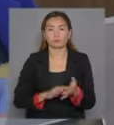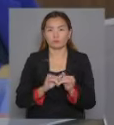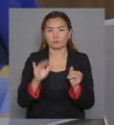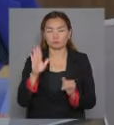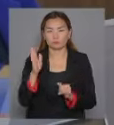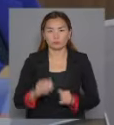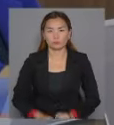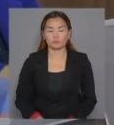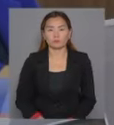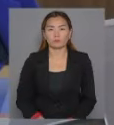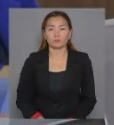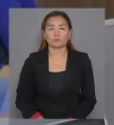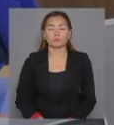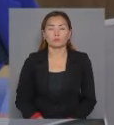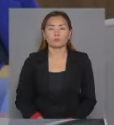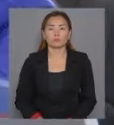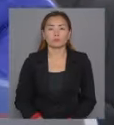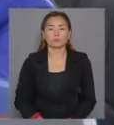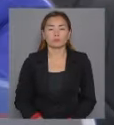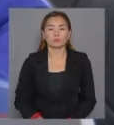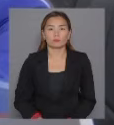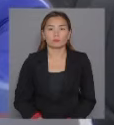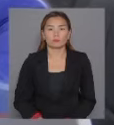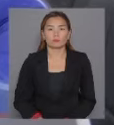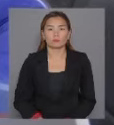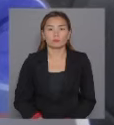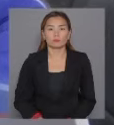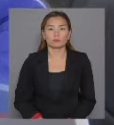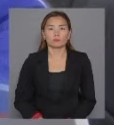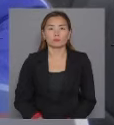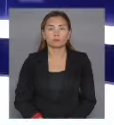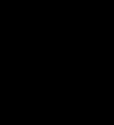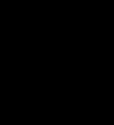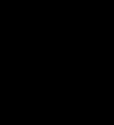түсетін болады. Серік Жексенбайұлы, Тілек Қабылғұмаров, жаңа қызметі.